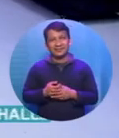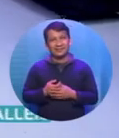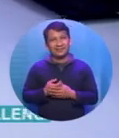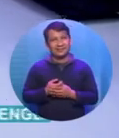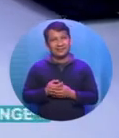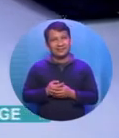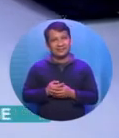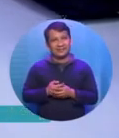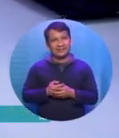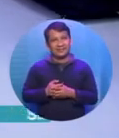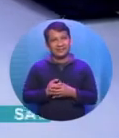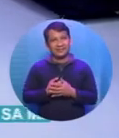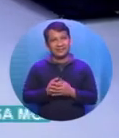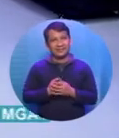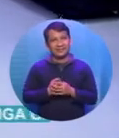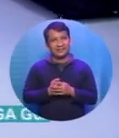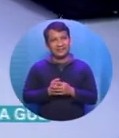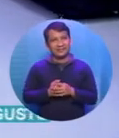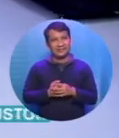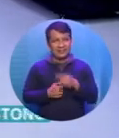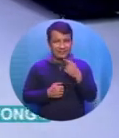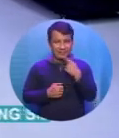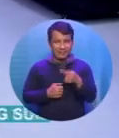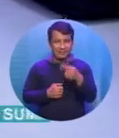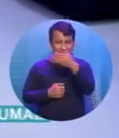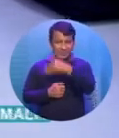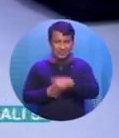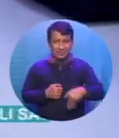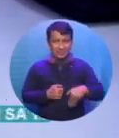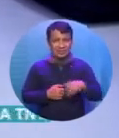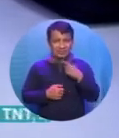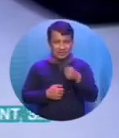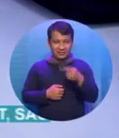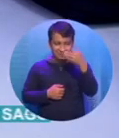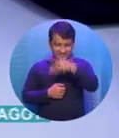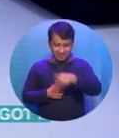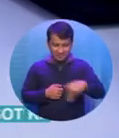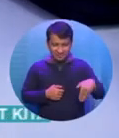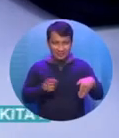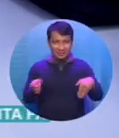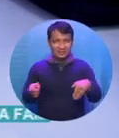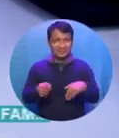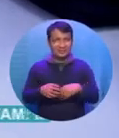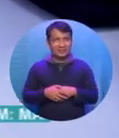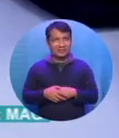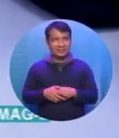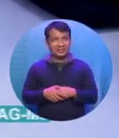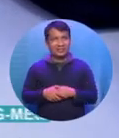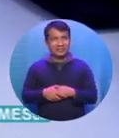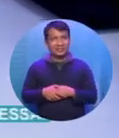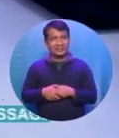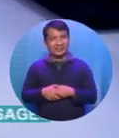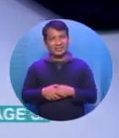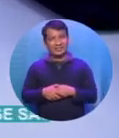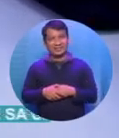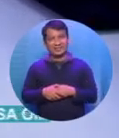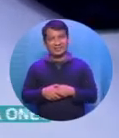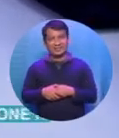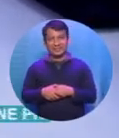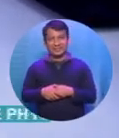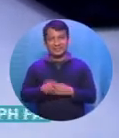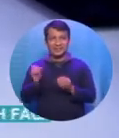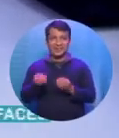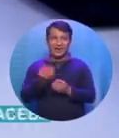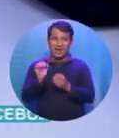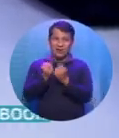daliri. Tin, binata siya. Ikaw ay dalaga pa. Okay, hindi ka na dalagita, dalaga. Okay. So, Tin,